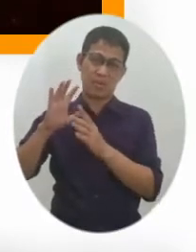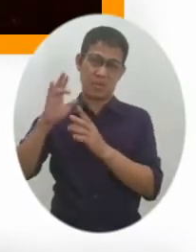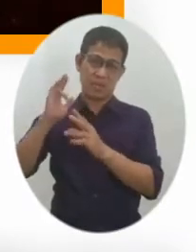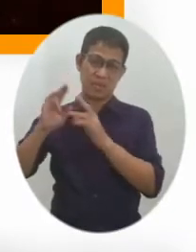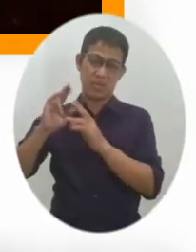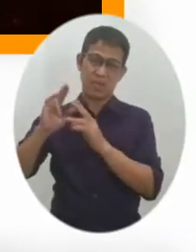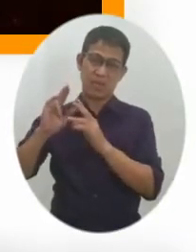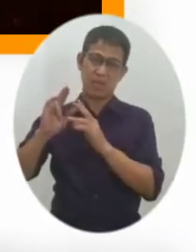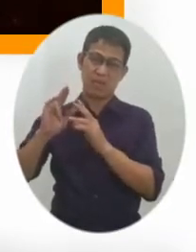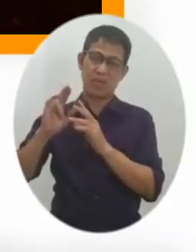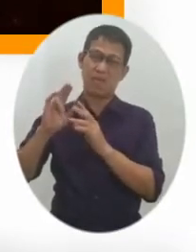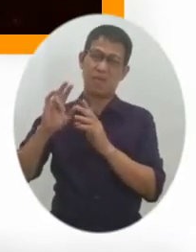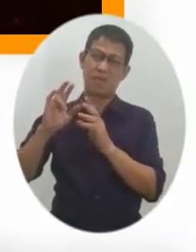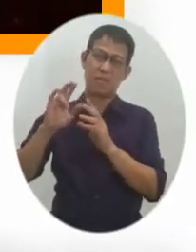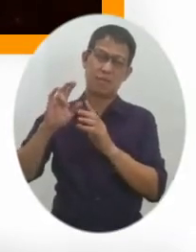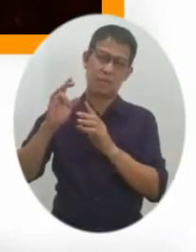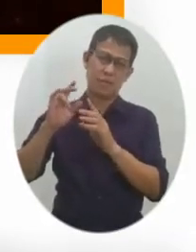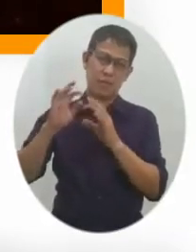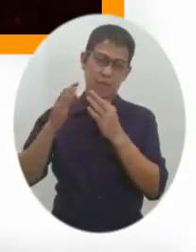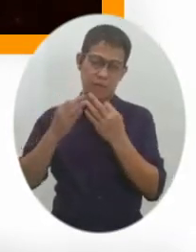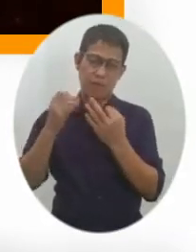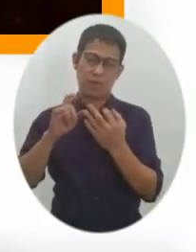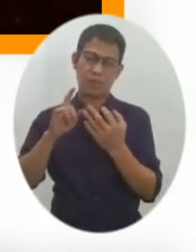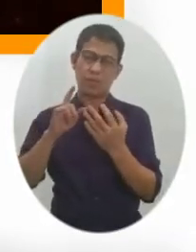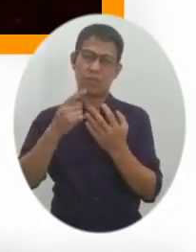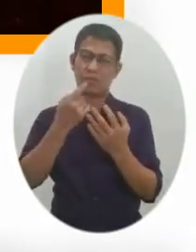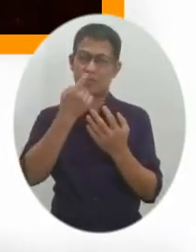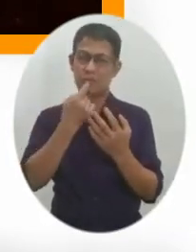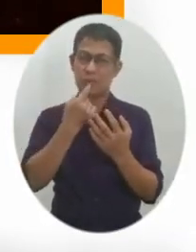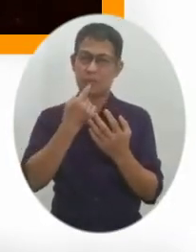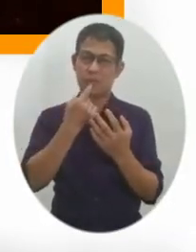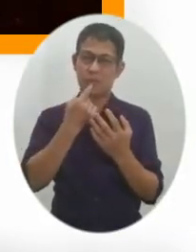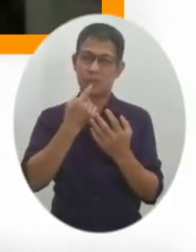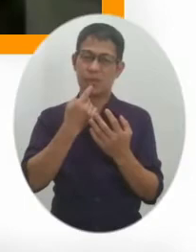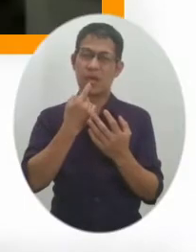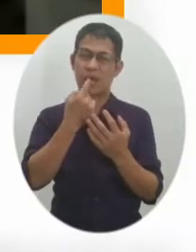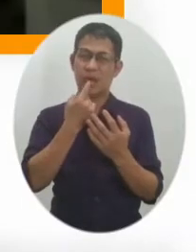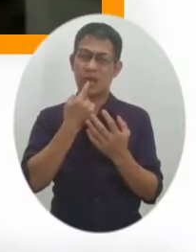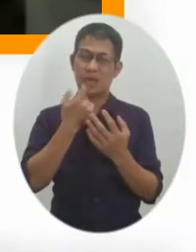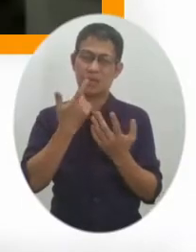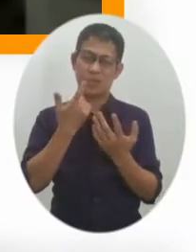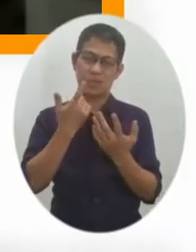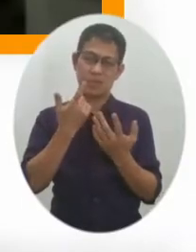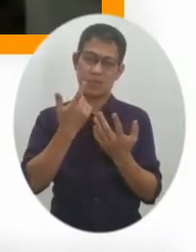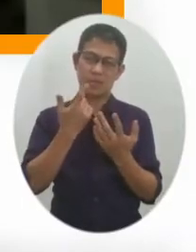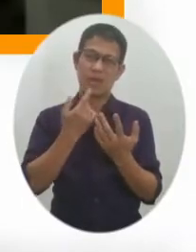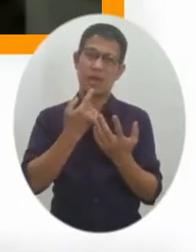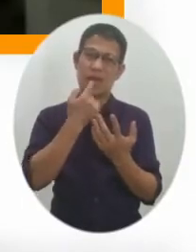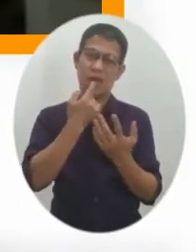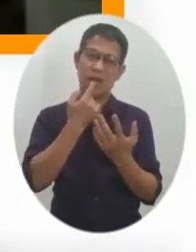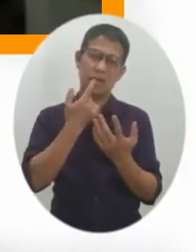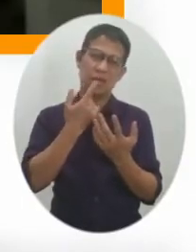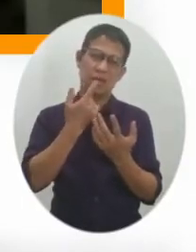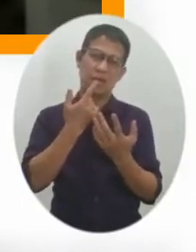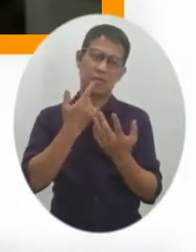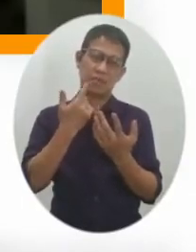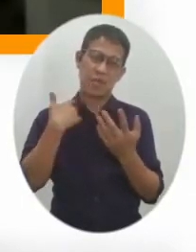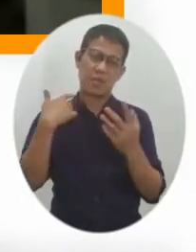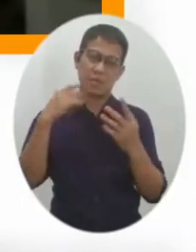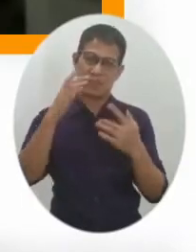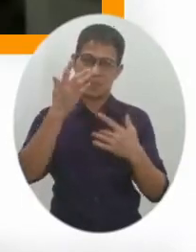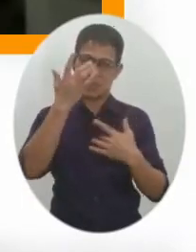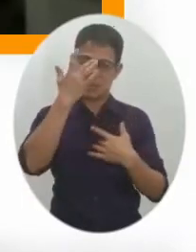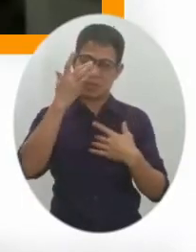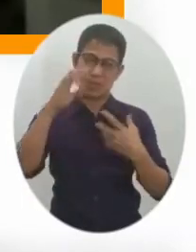history kung merong bata o kamag-anak na nagkaroon ng cleft lip o cleft palate. Yun ang mangalangala